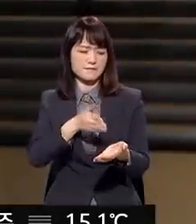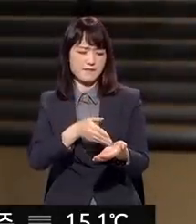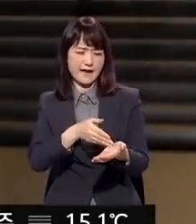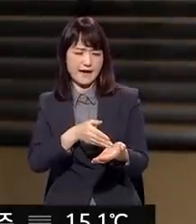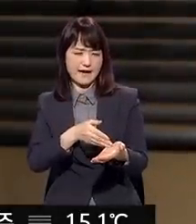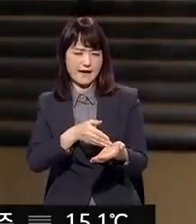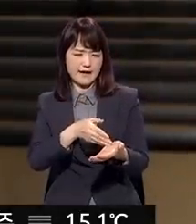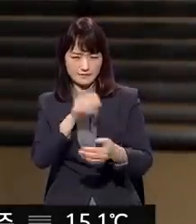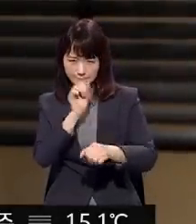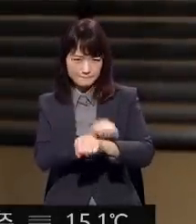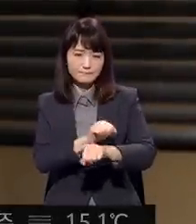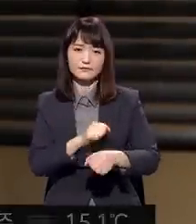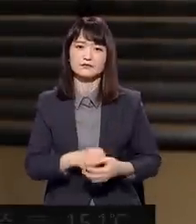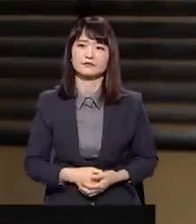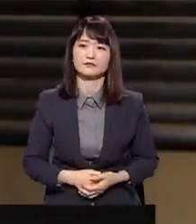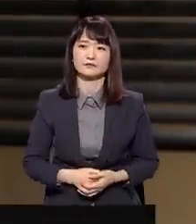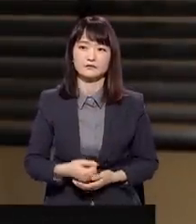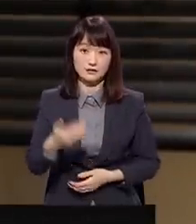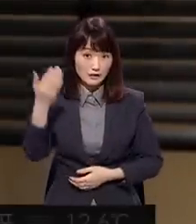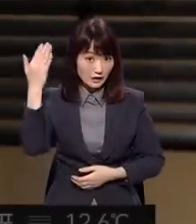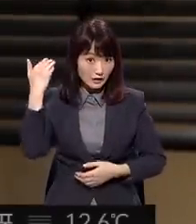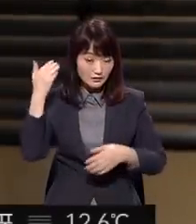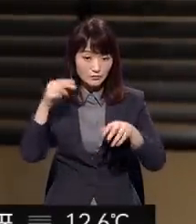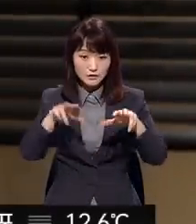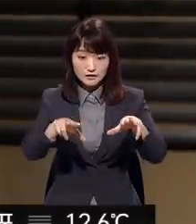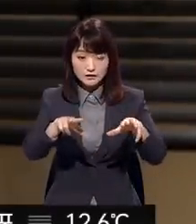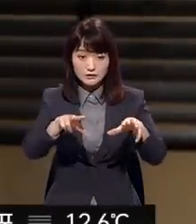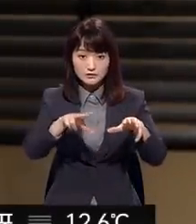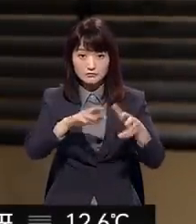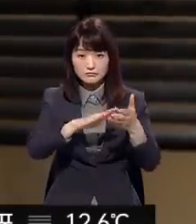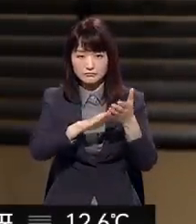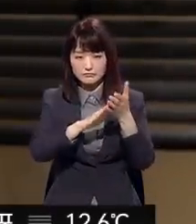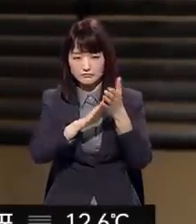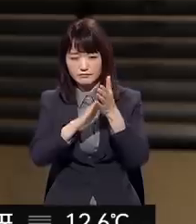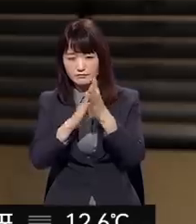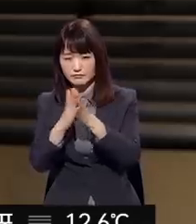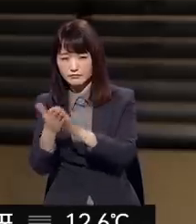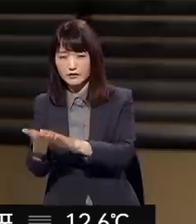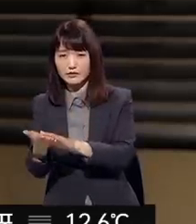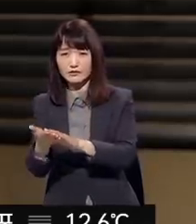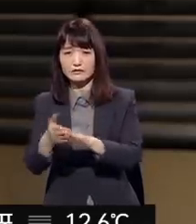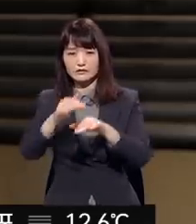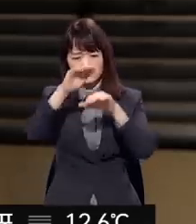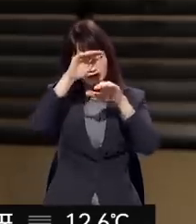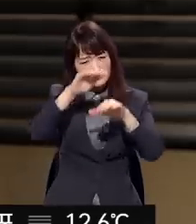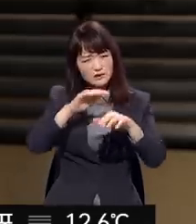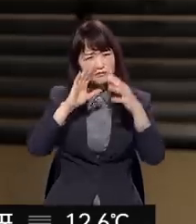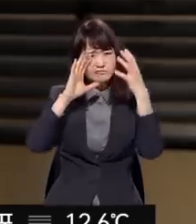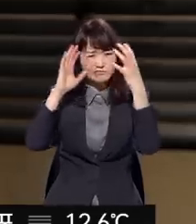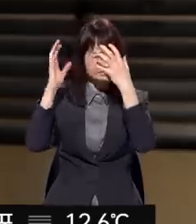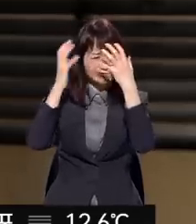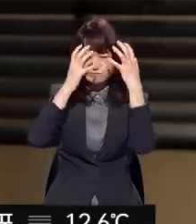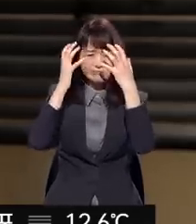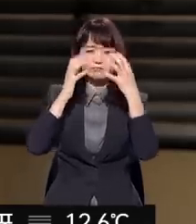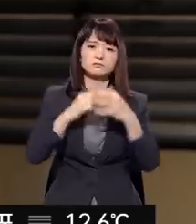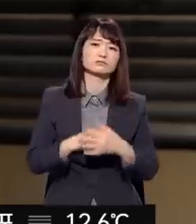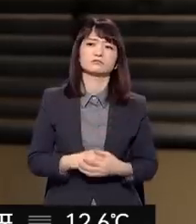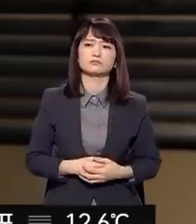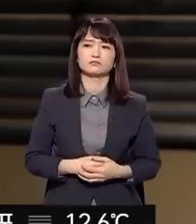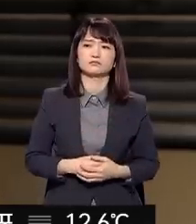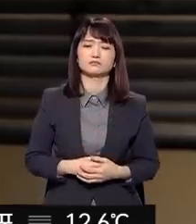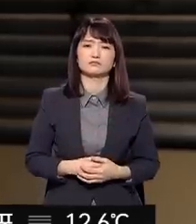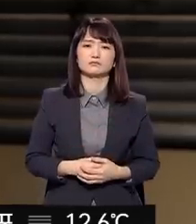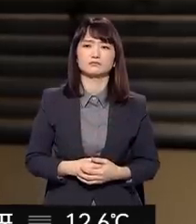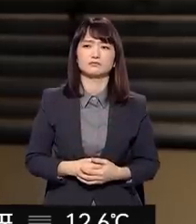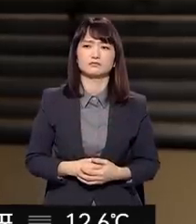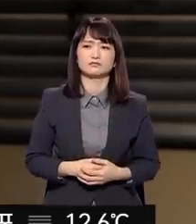수업. 예전에서부터 지금으로 이제 변하는 그런 어떤 얘기를 했는데 뭐 내용은 좀 복잡해요. 이 암적